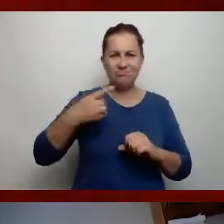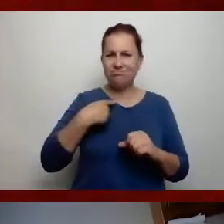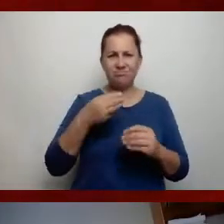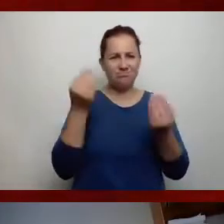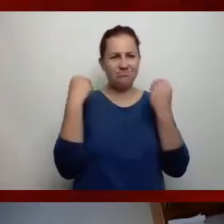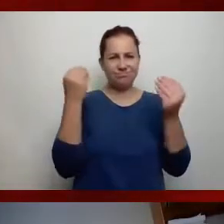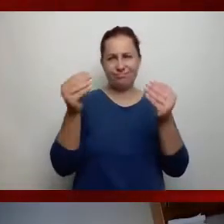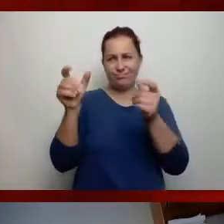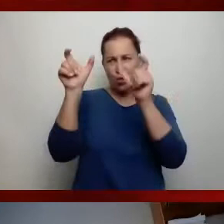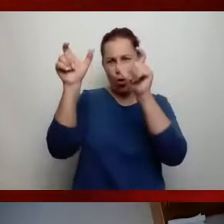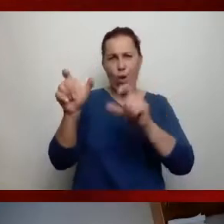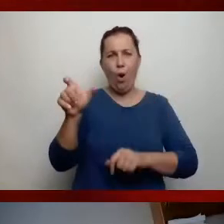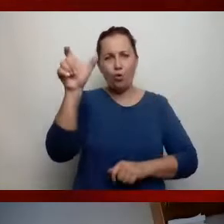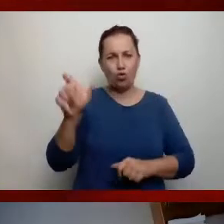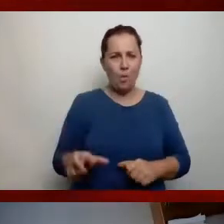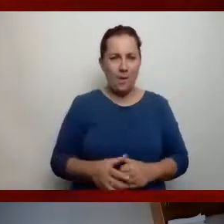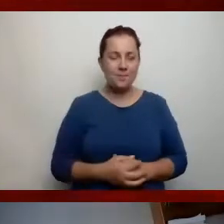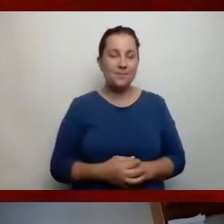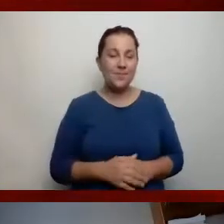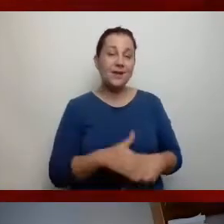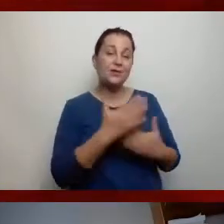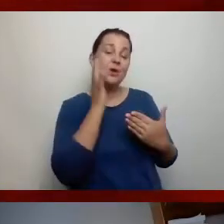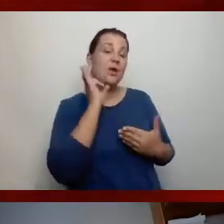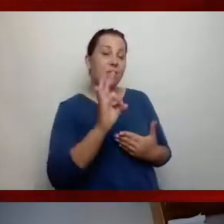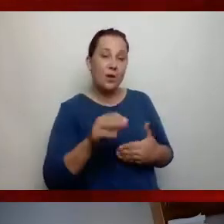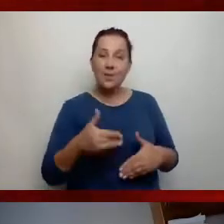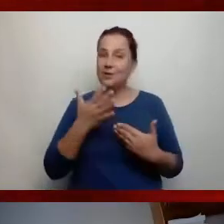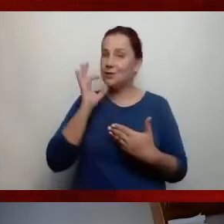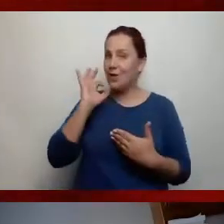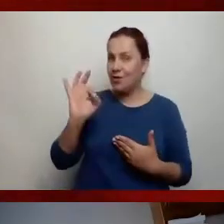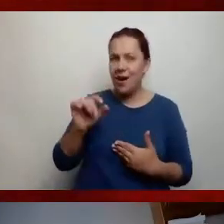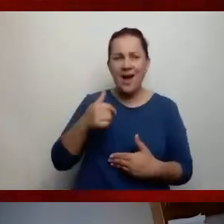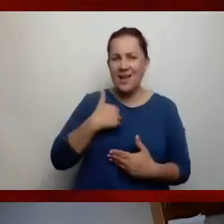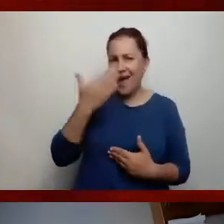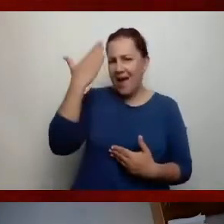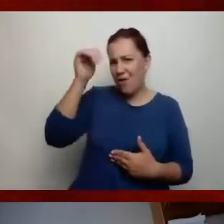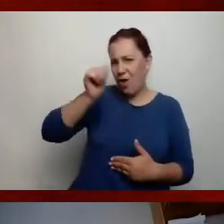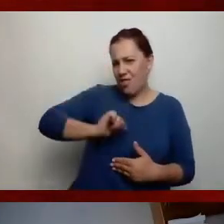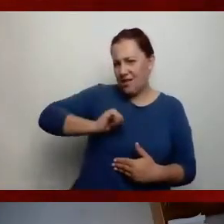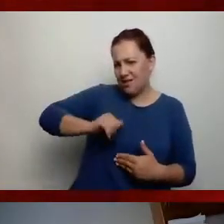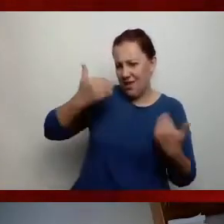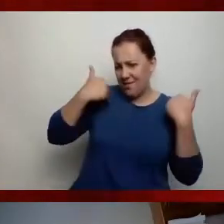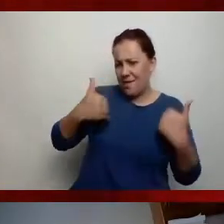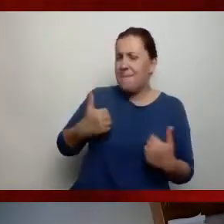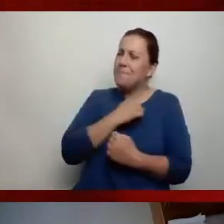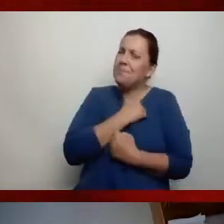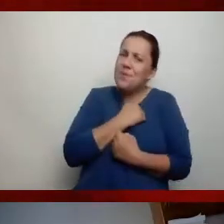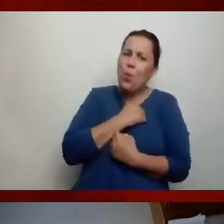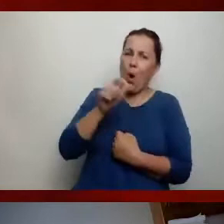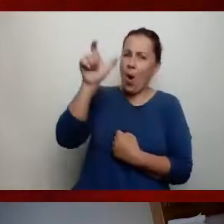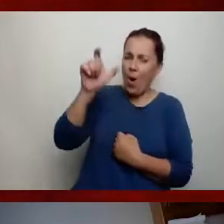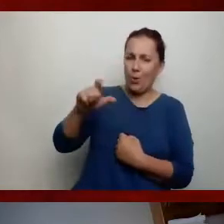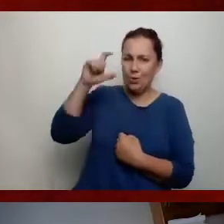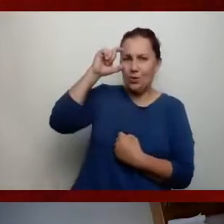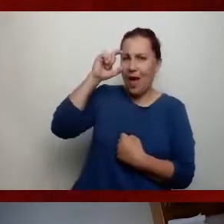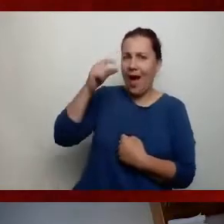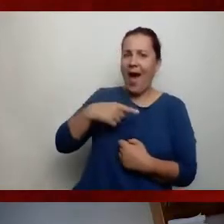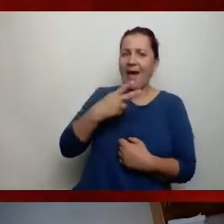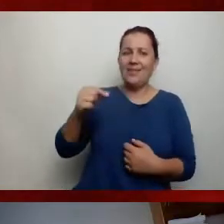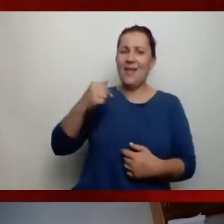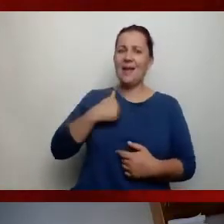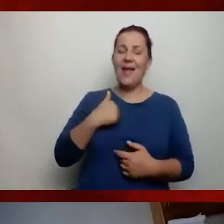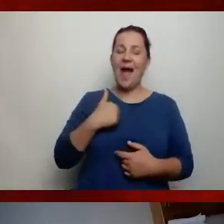polskich kaczmarologów. Dzień dobry, Alku. Dzień dobry, ale ja bym wolał nazywać siebie miłośnikiem twórczości niż raczej logiem.